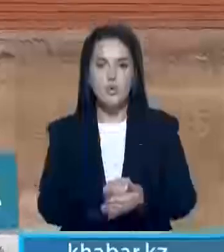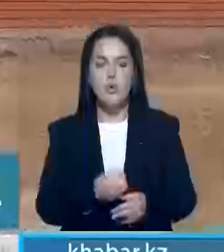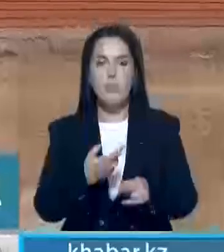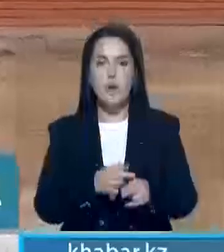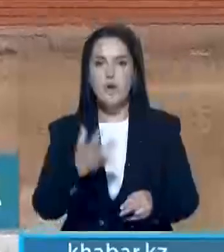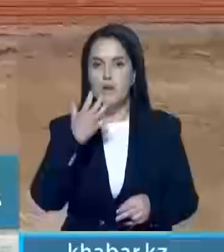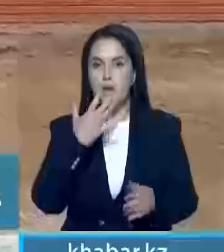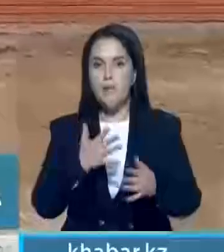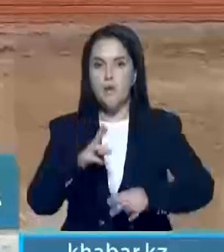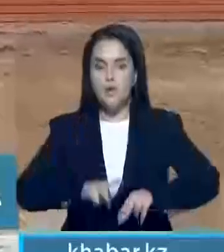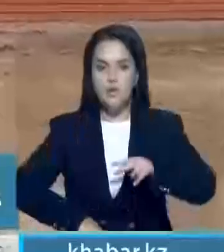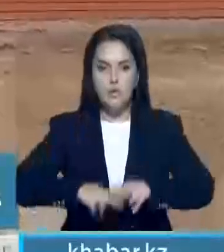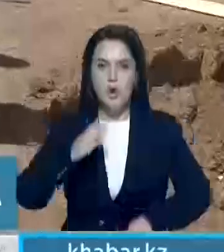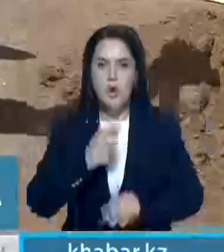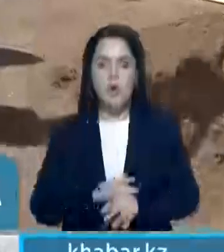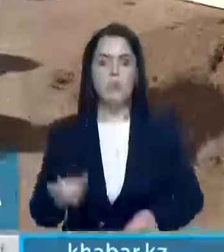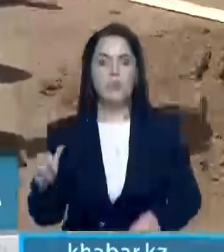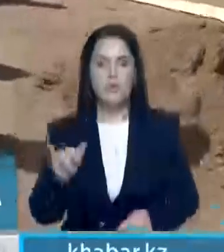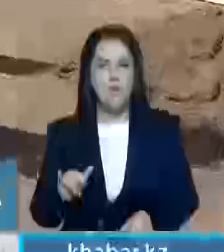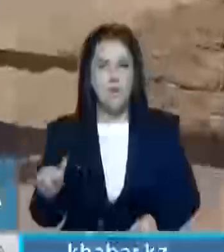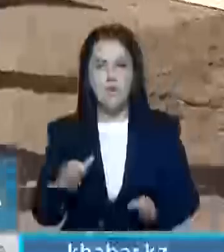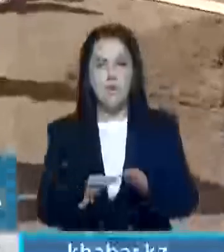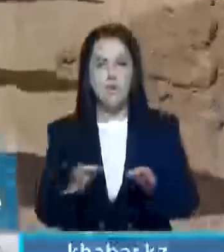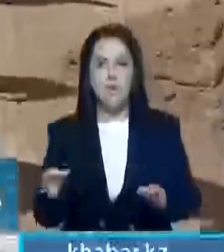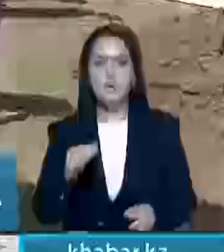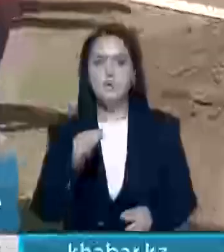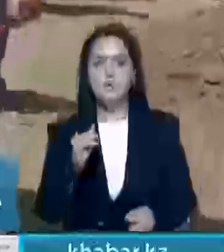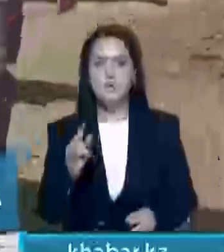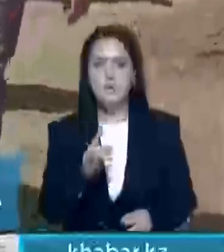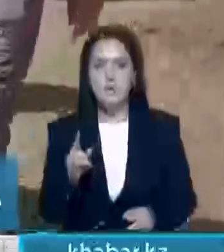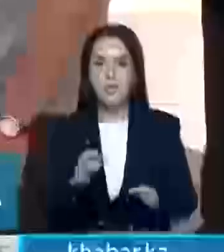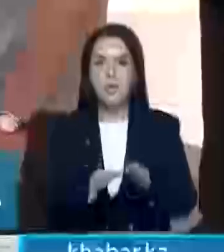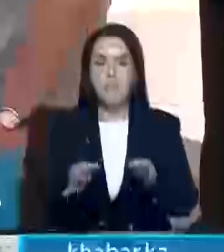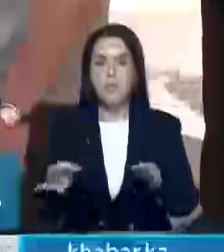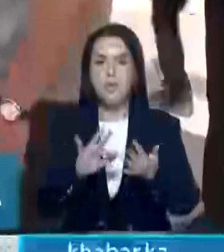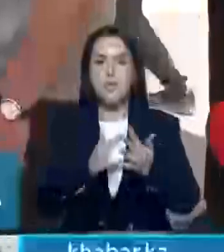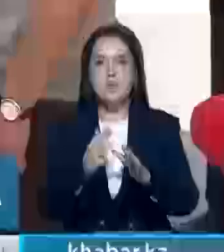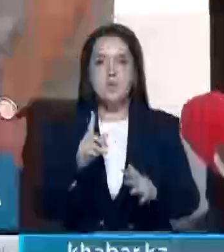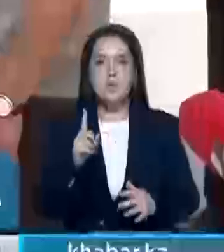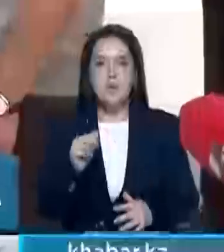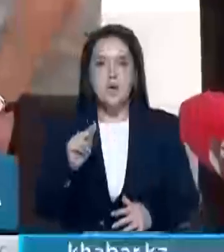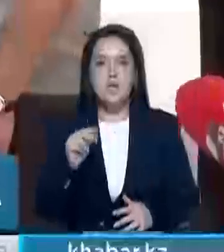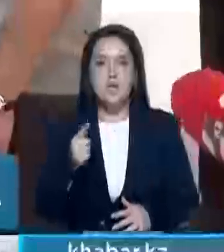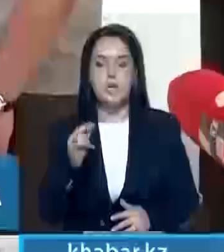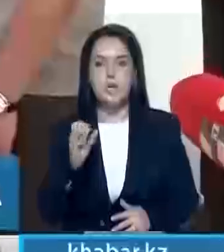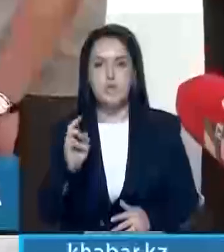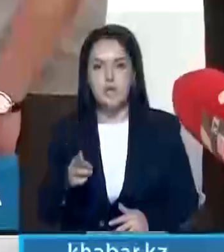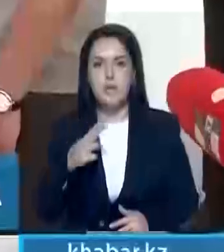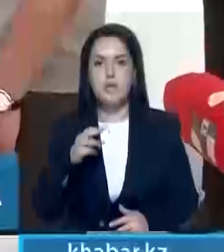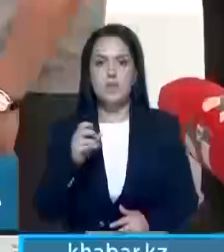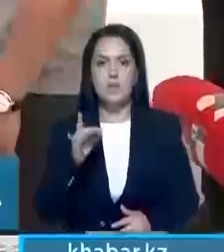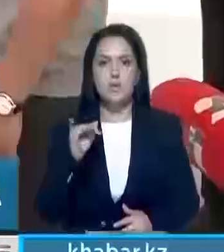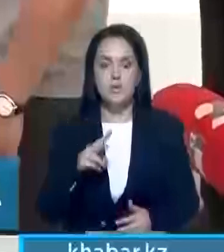сезона. Большую стройку развернули и в Уральске, в микрорайоне Жолдыз, в пригородных селах Зачаганск и Деркул. До конца